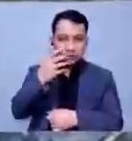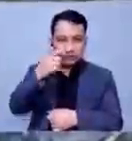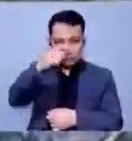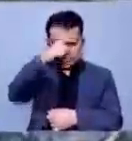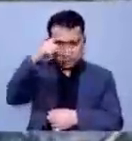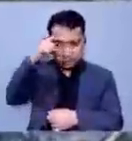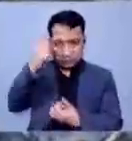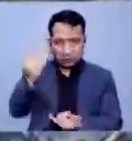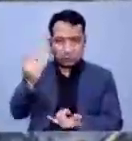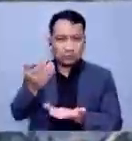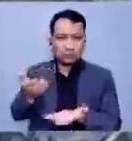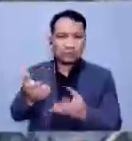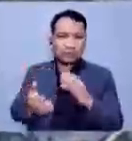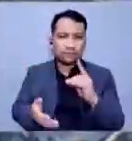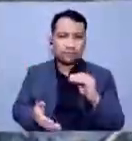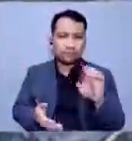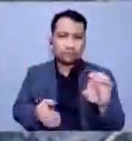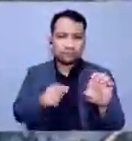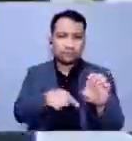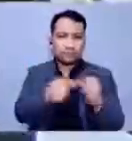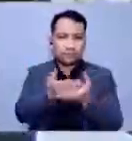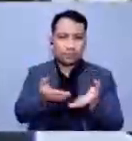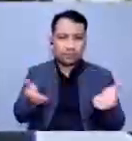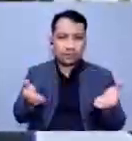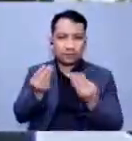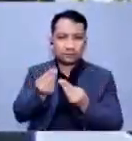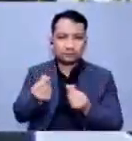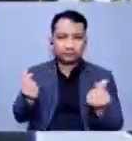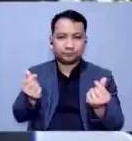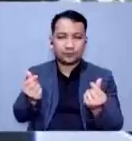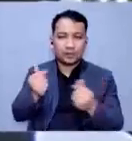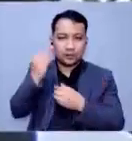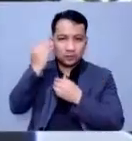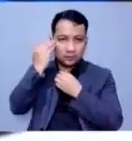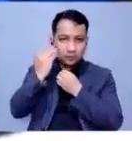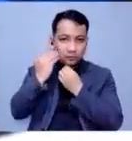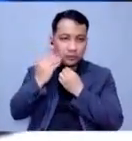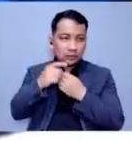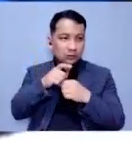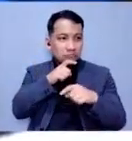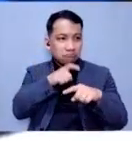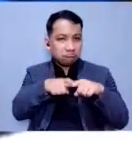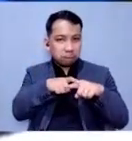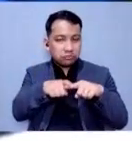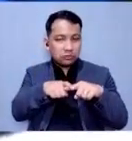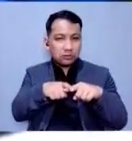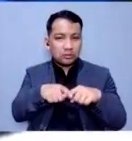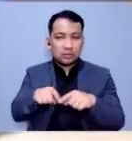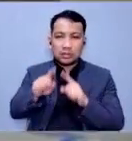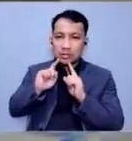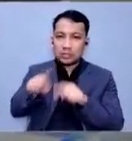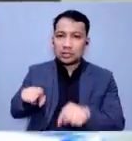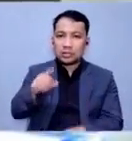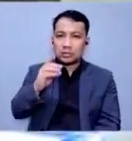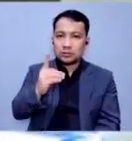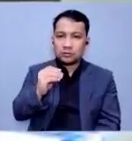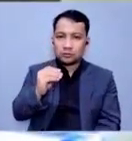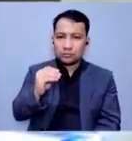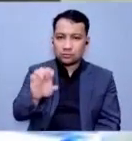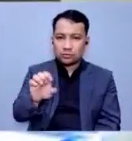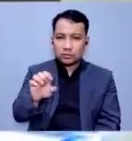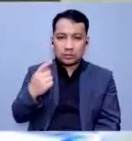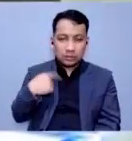na DOE daw ang maglatag ng solusyon sa kakulangan ng kuryente. Sagot naman ng DOE. Our